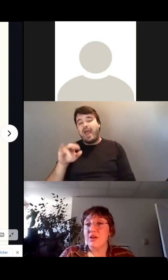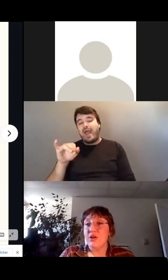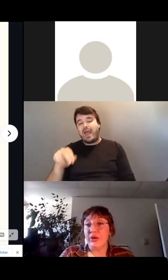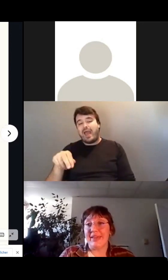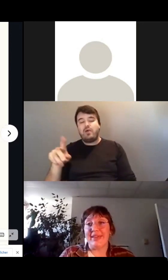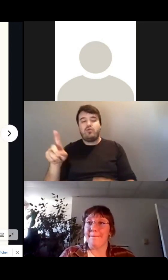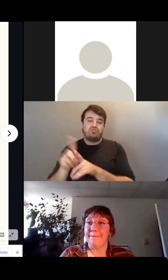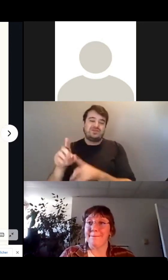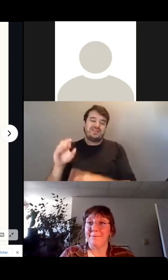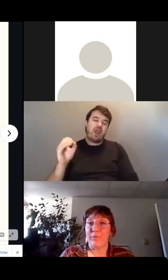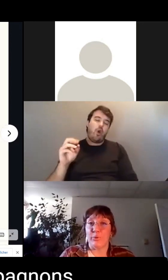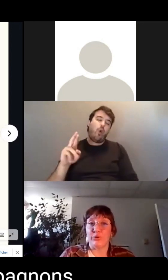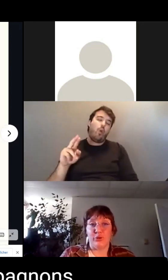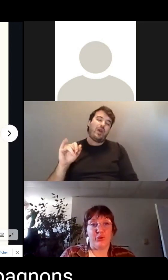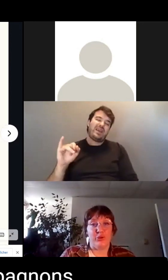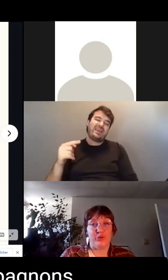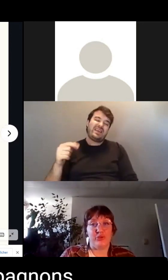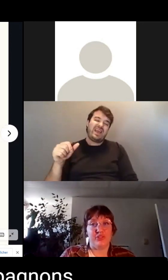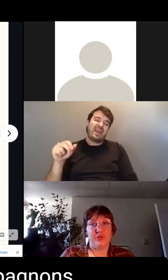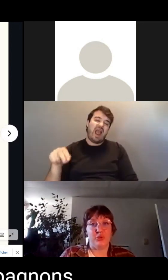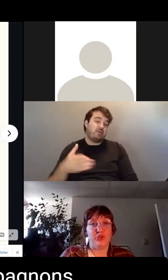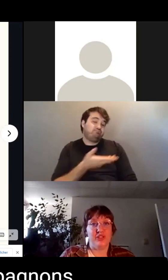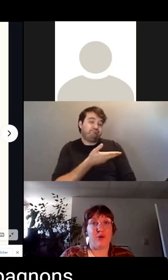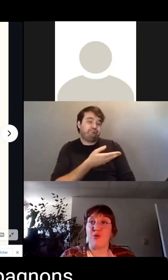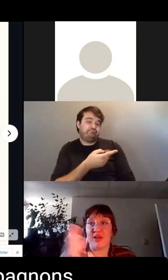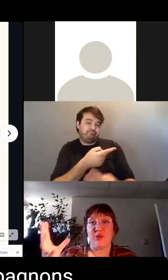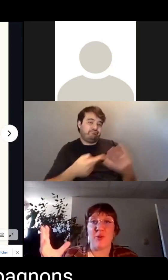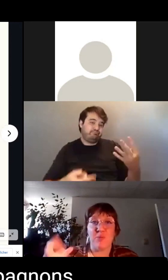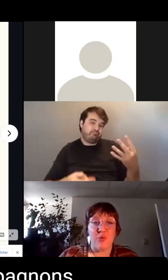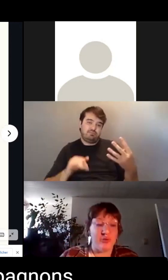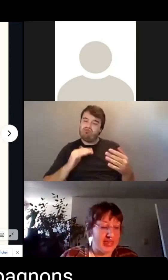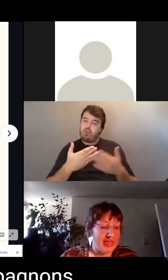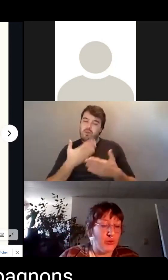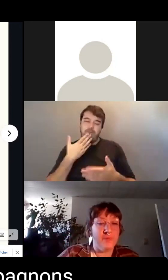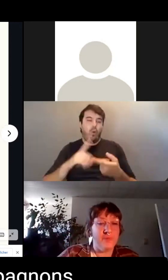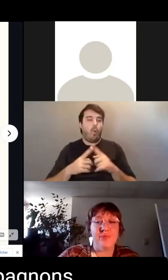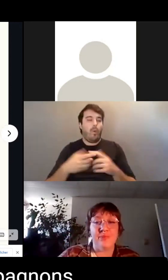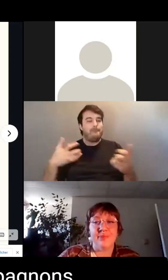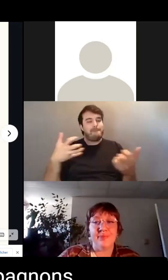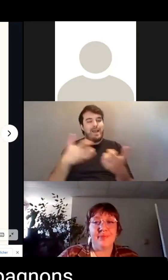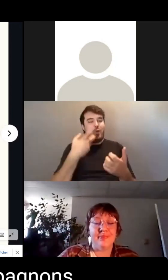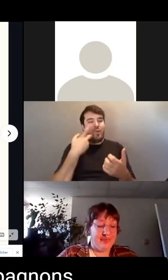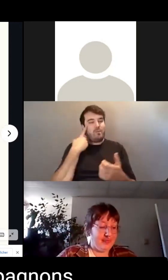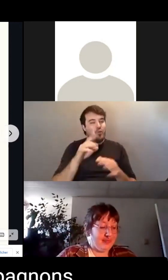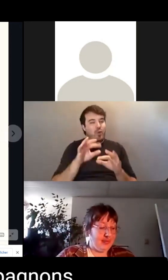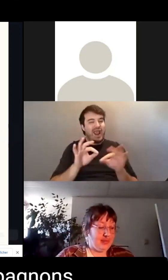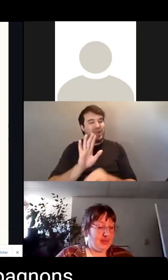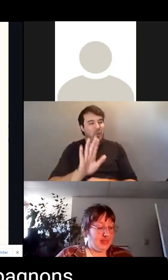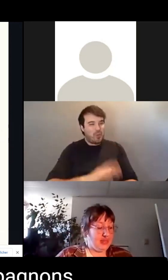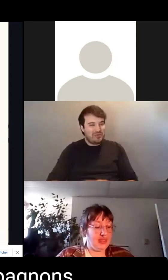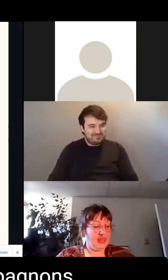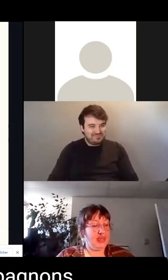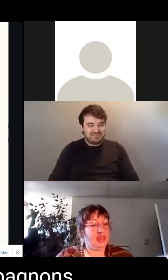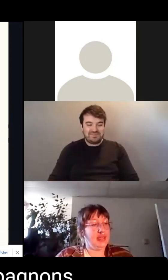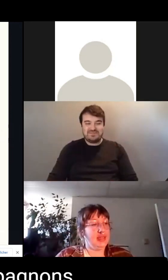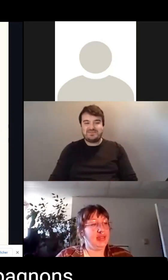aussi l'origan. Donc, ça, c'est tous des bons compagnons pour vos haricots.